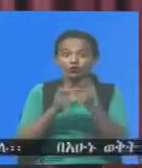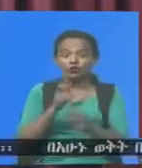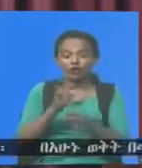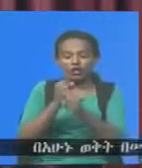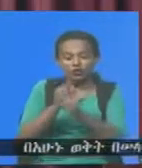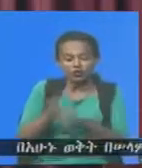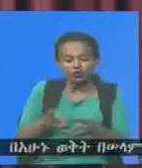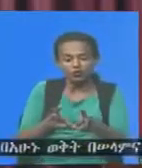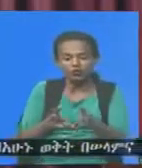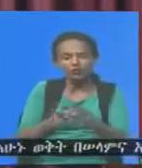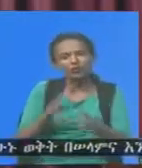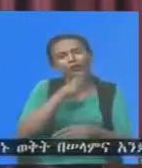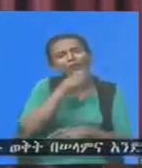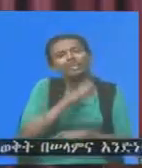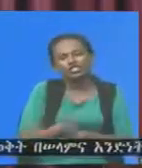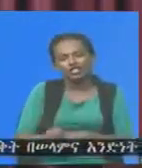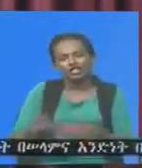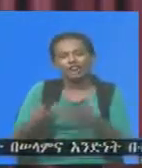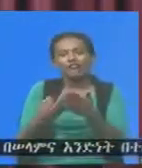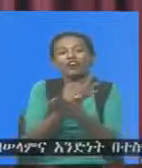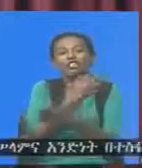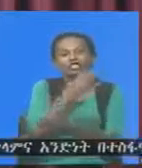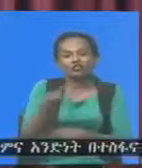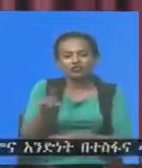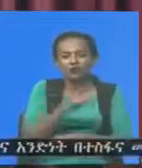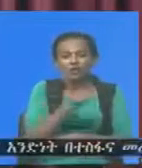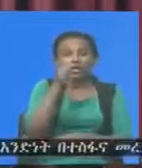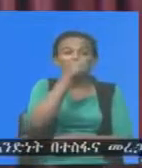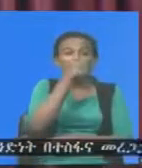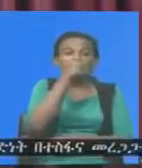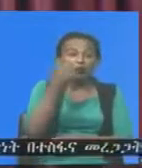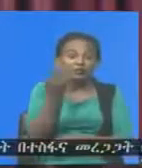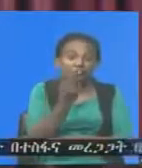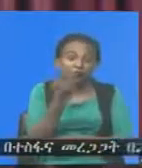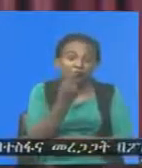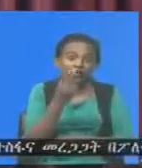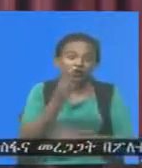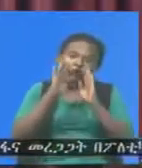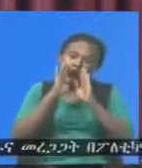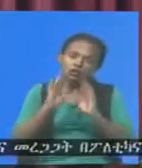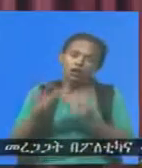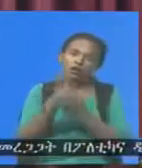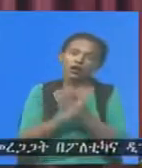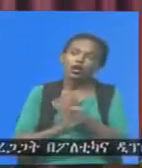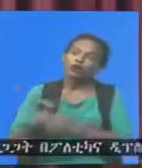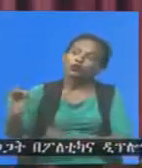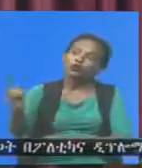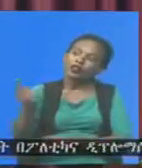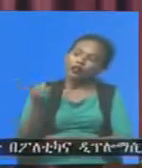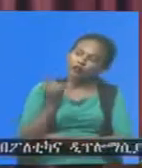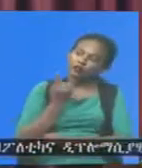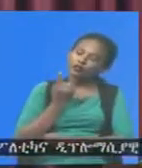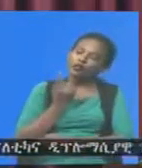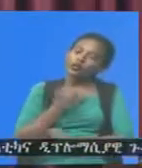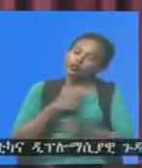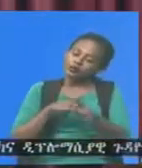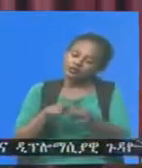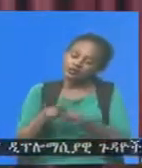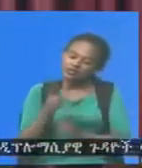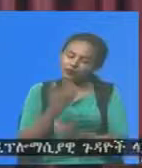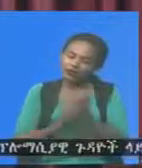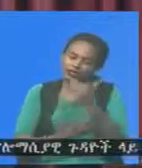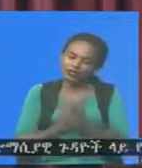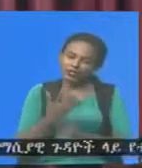መንገድ በጣም ያረጀ ፋሽን ስለሆነ ለኢትዮጵያም ስለማይጠቅም በሰላም አገራችሁ መጣችሁ በድርድር በንግግር